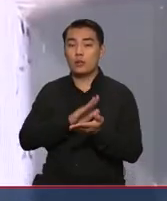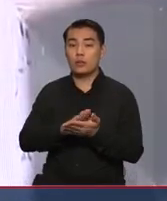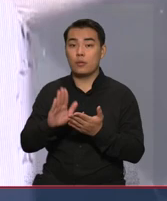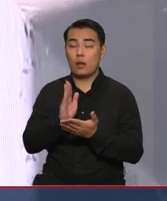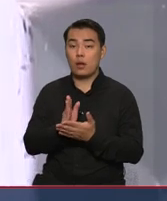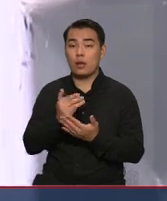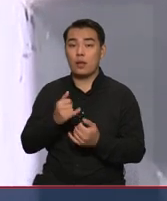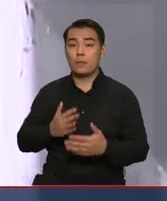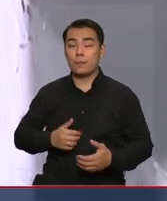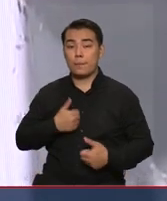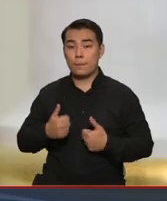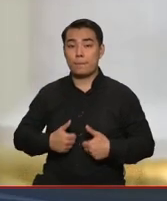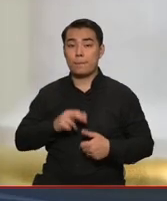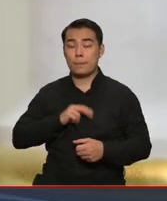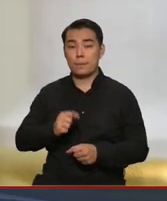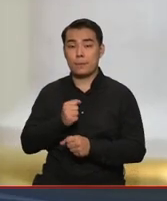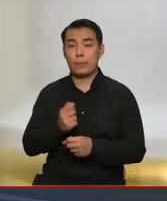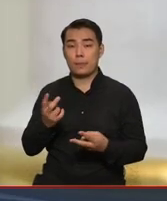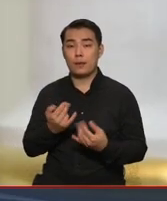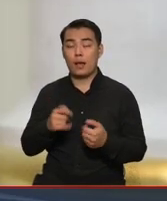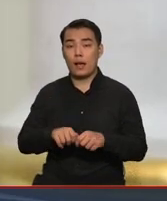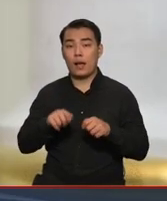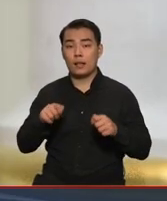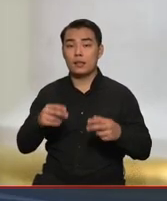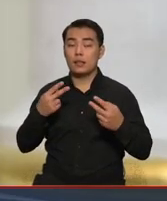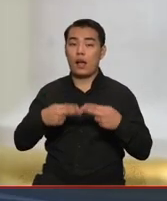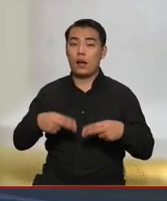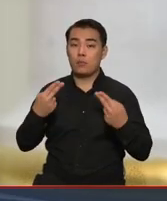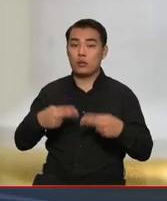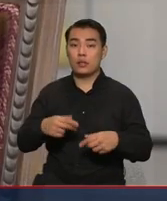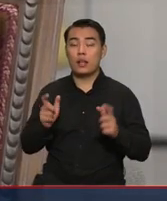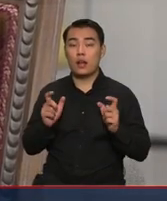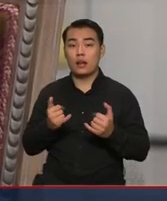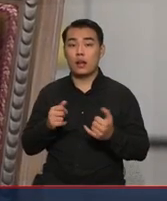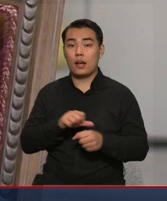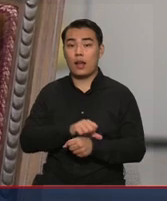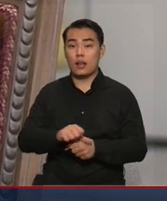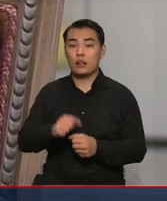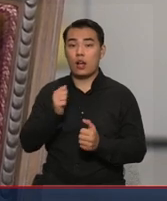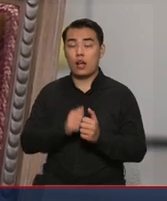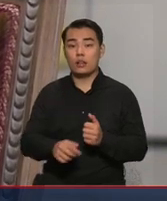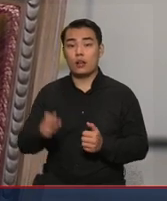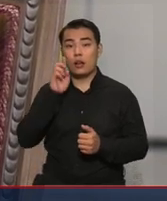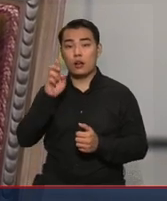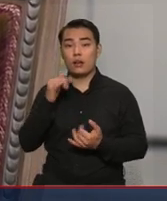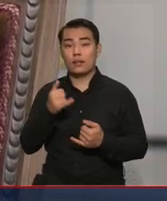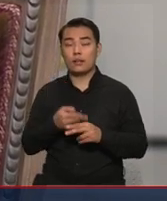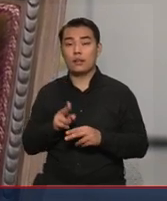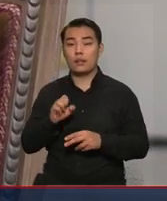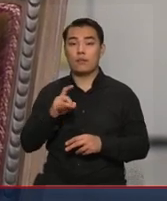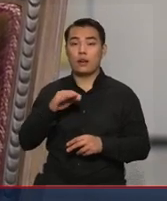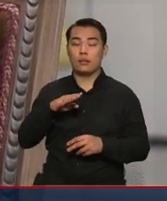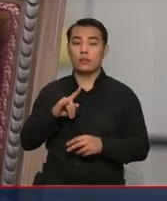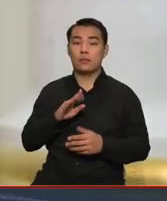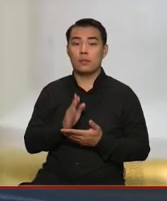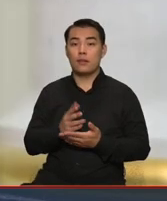бұған белсенді түрде кірісу керек. Несмотря на открытие таможенных границ, каждая из стран, к сожалению, продолжает де-факто. Кеден